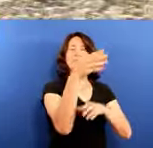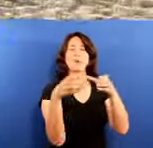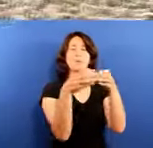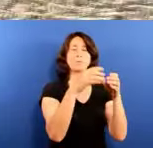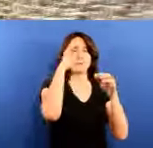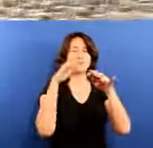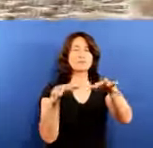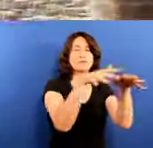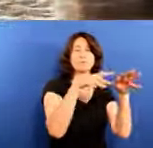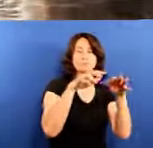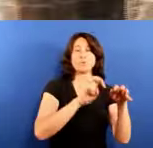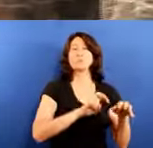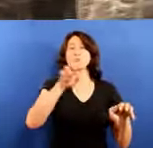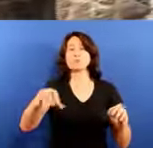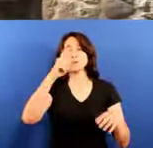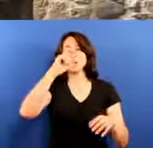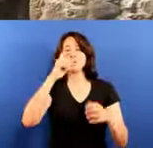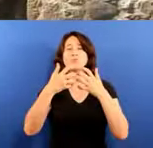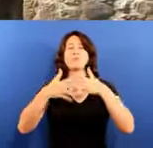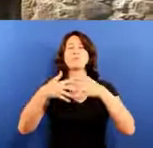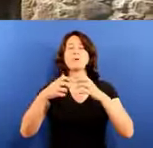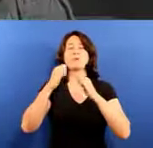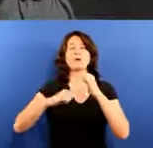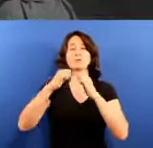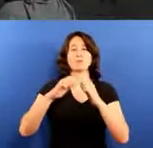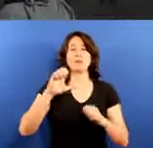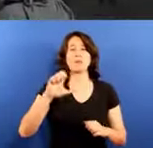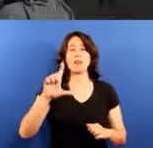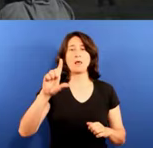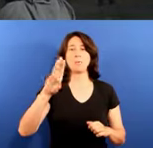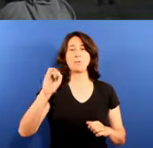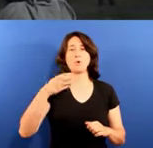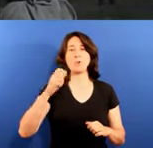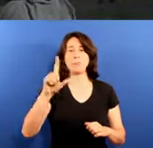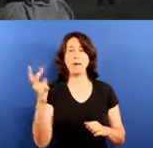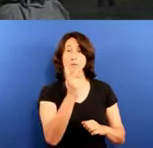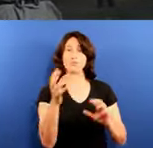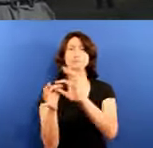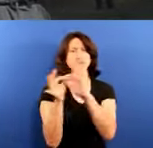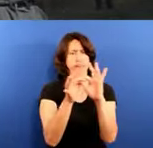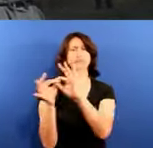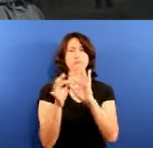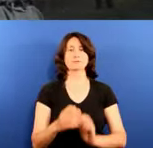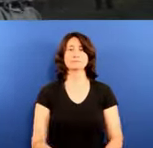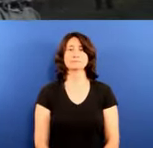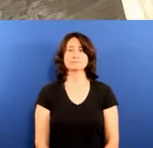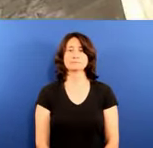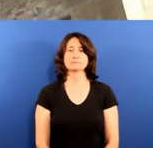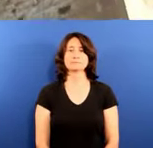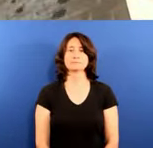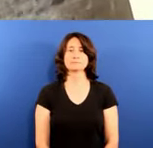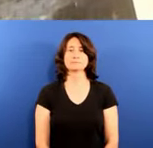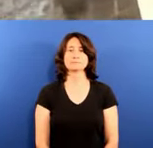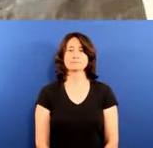balio historikoa aparta eta gaurregun erarte iraunduen ondaren kalitatea nabarmenduz. Izan ere, kanpokoa resien sistemagatik